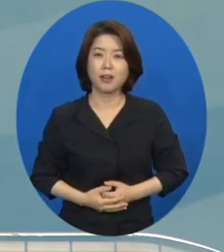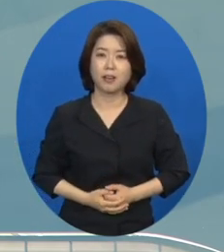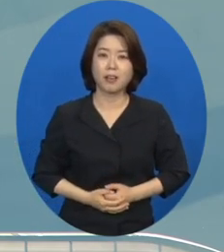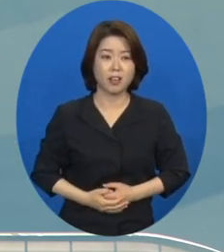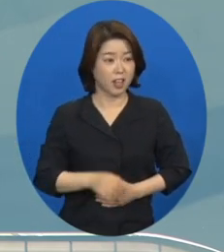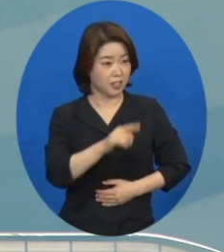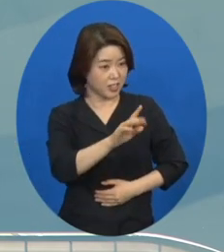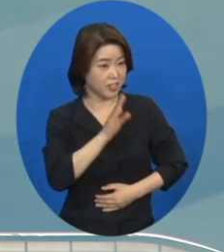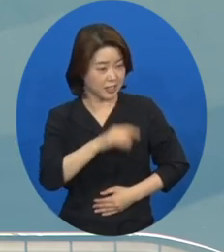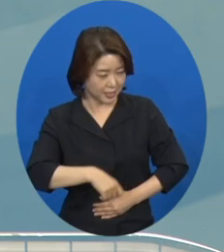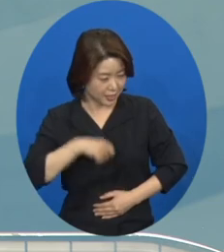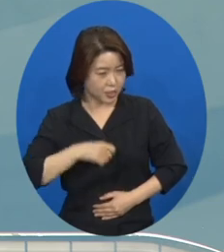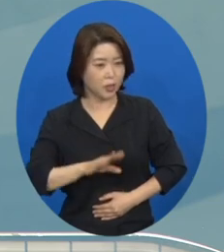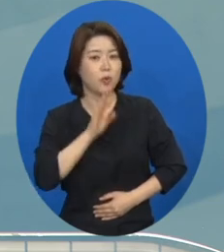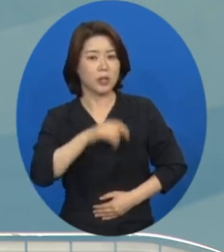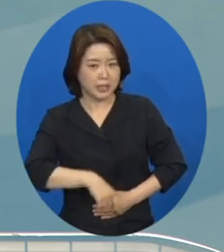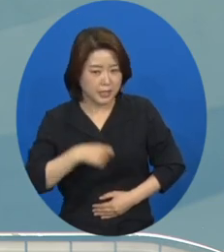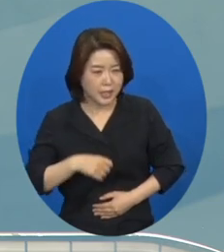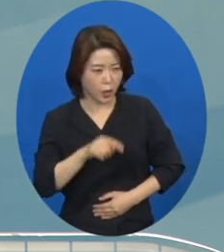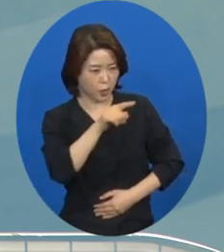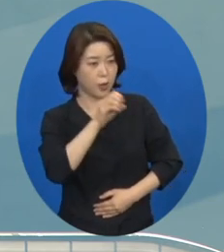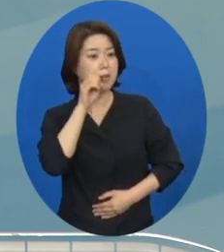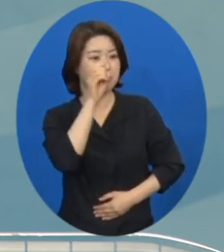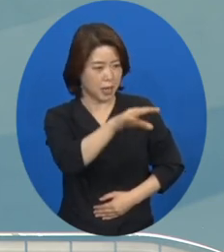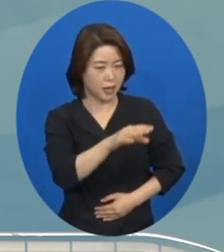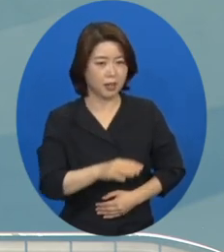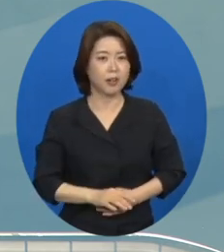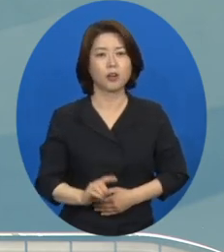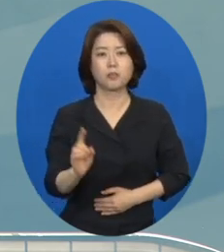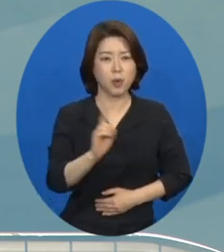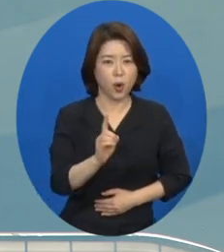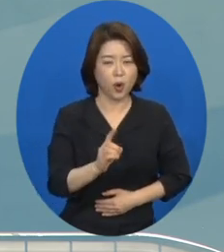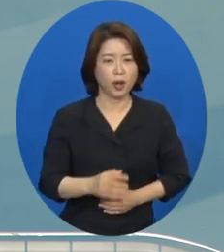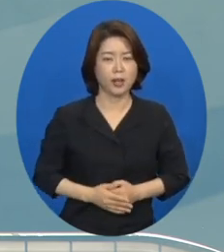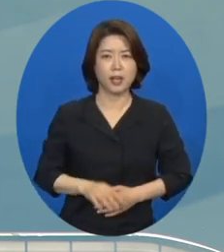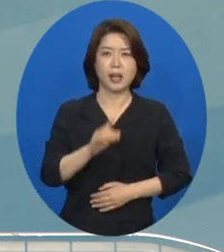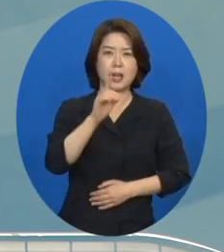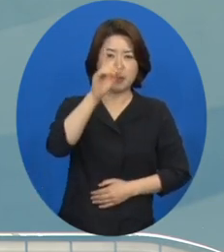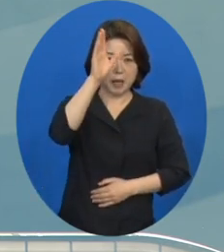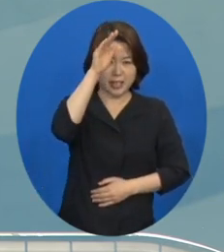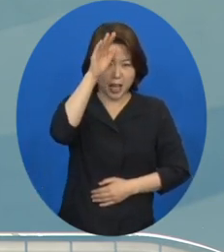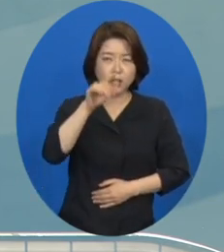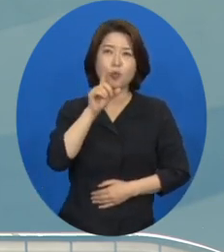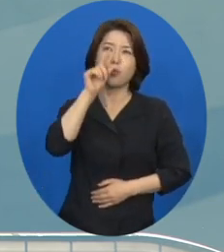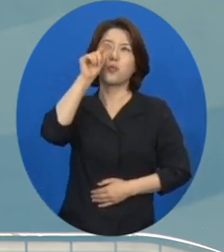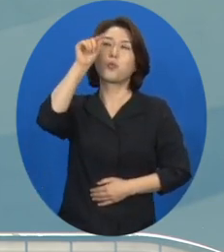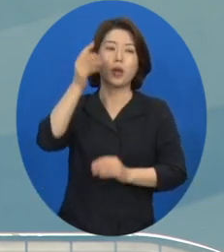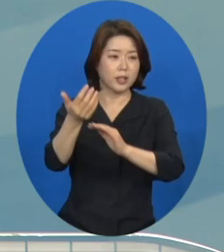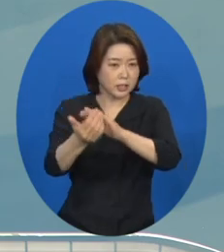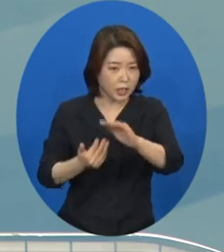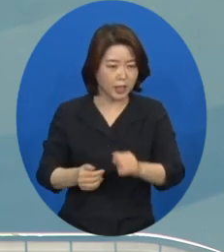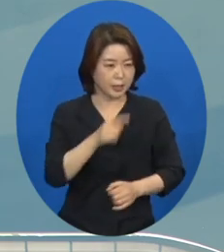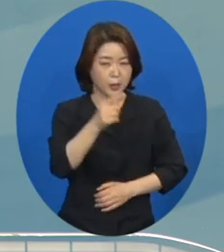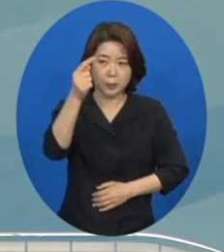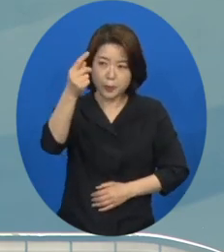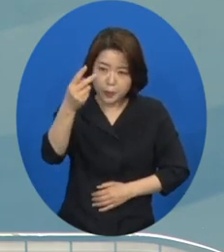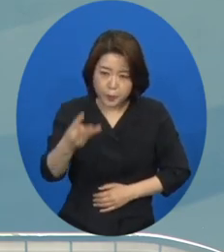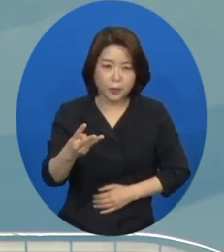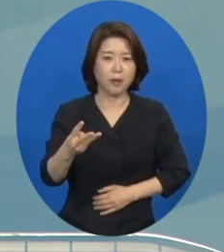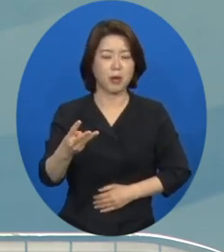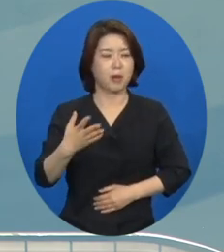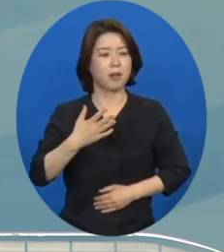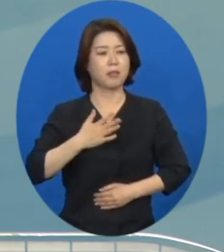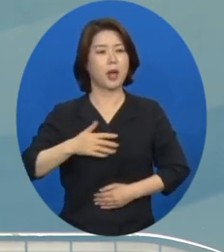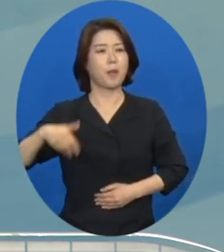내가 진정으로 너에게 말한다. 닭이 울기 전에 너는 세 번